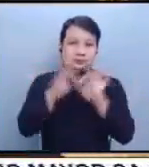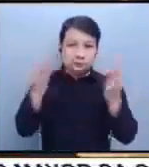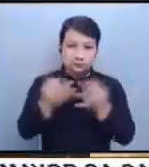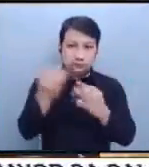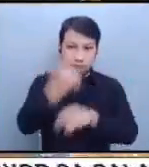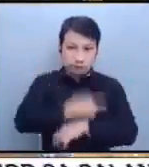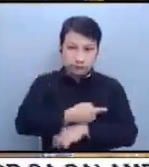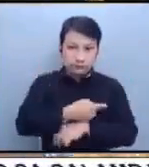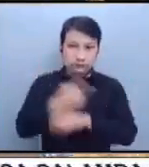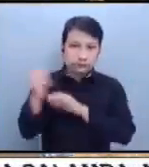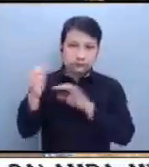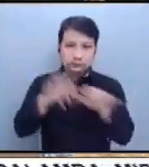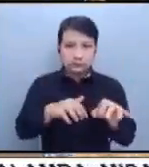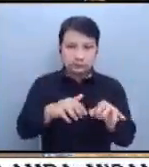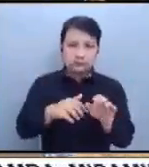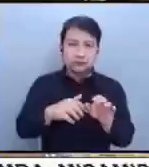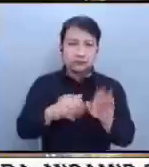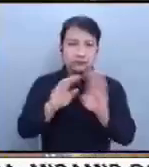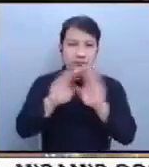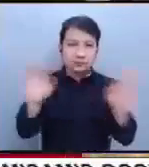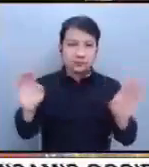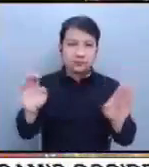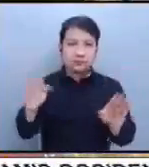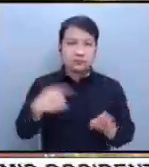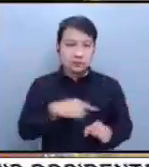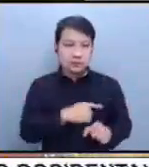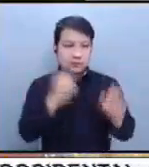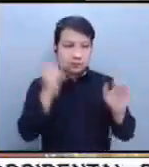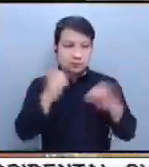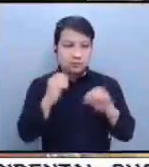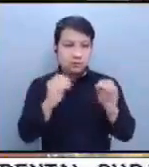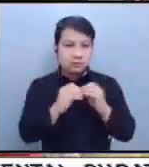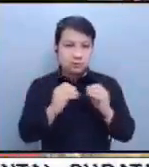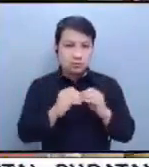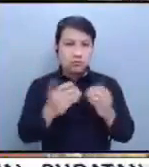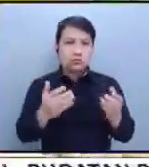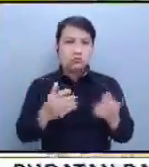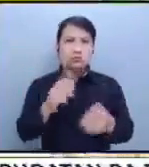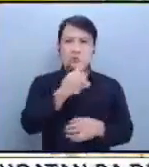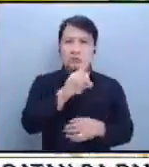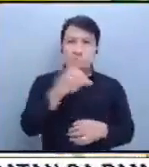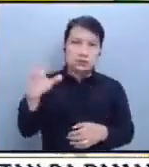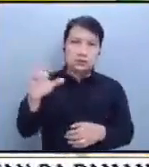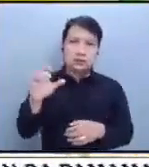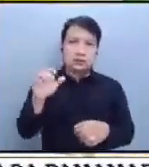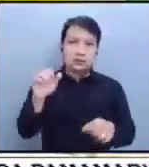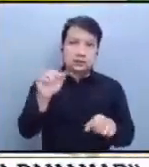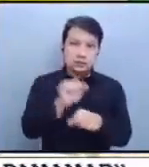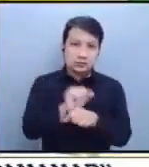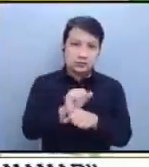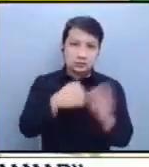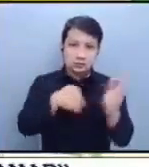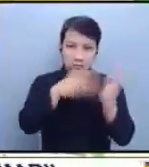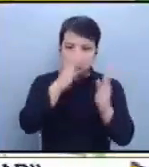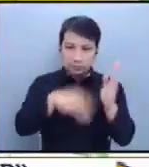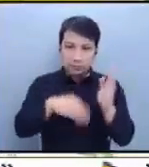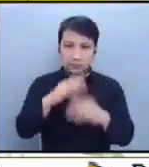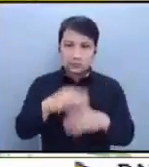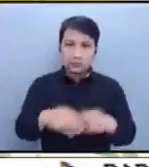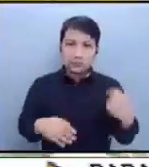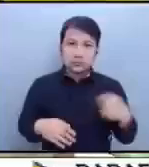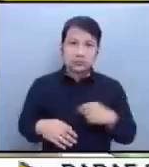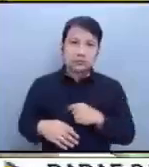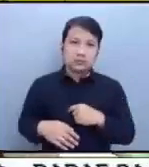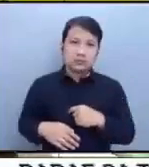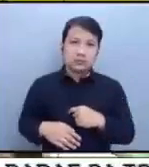will do painting. So we're expecting at least about 100 works today. Sa family namin,